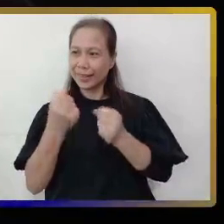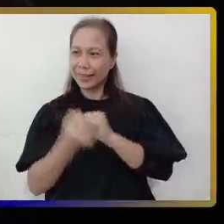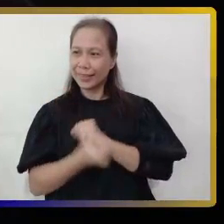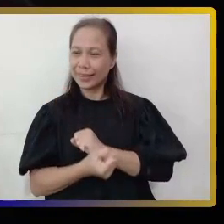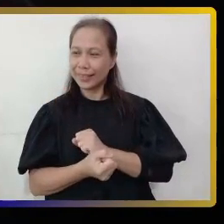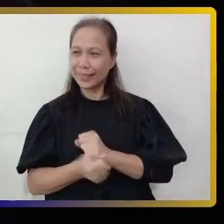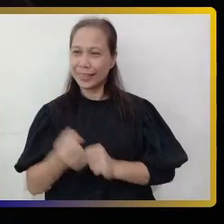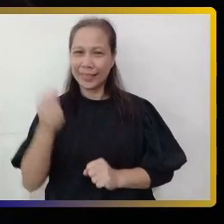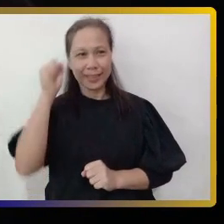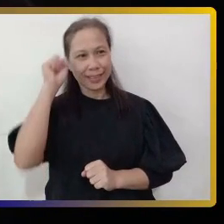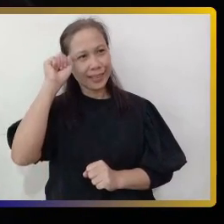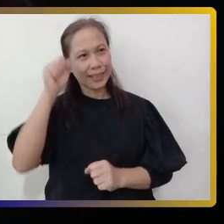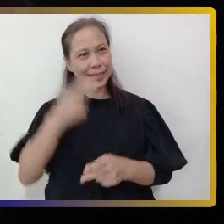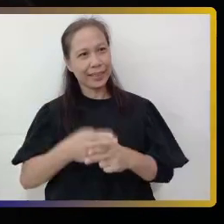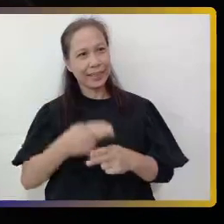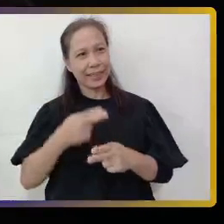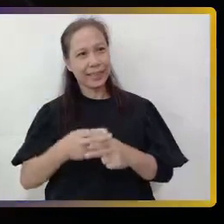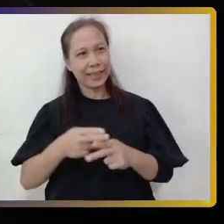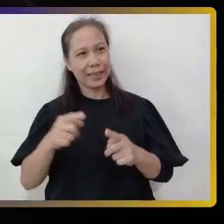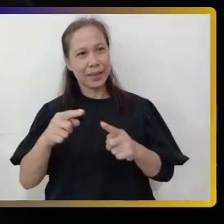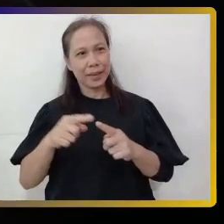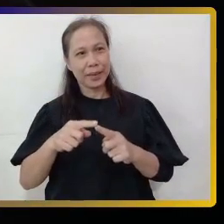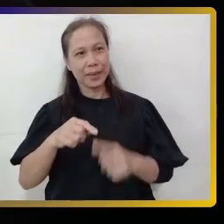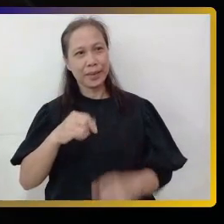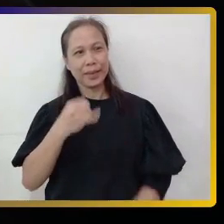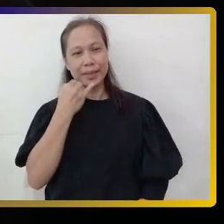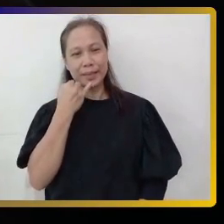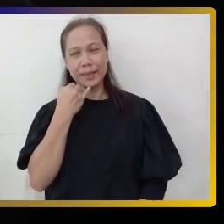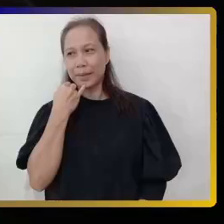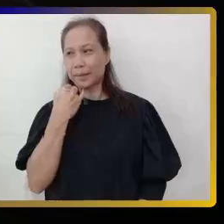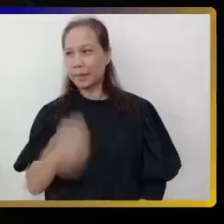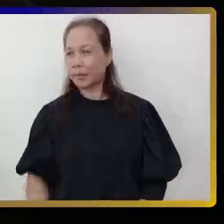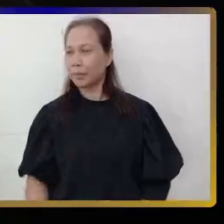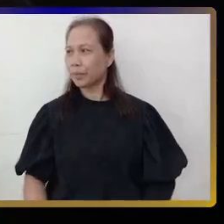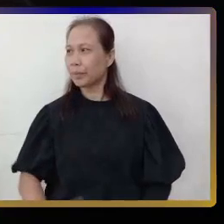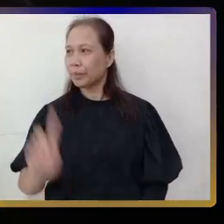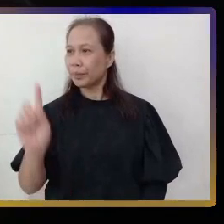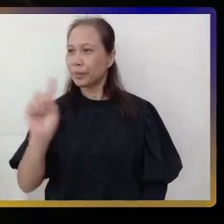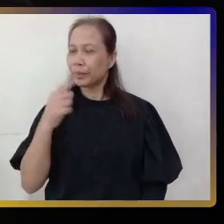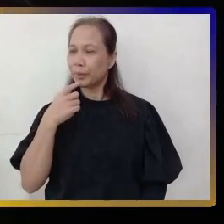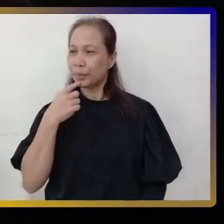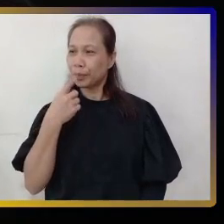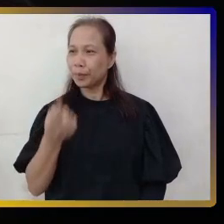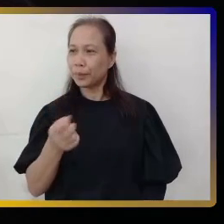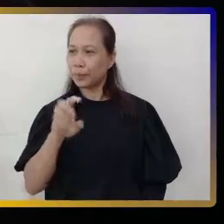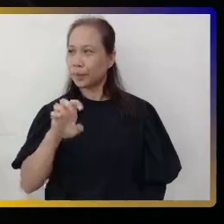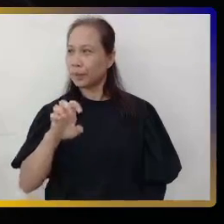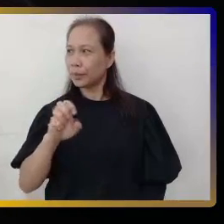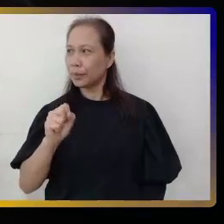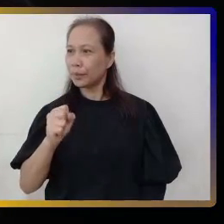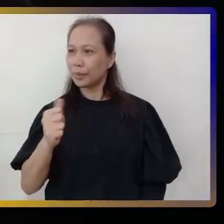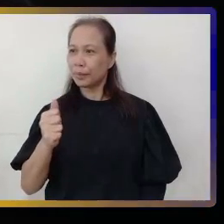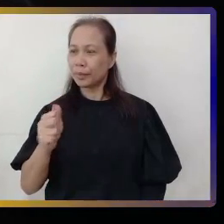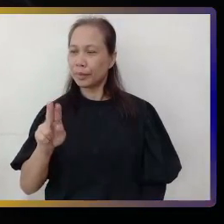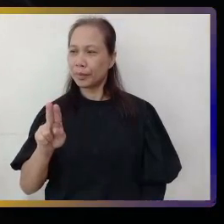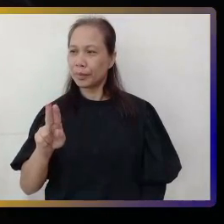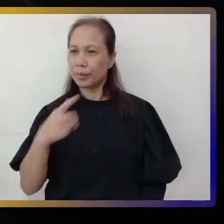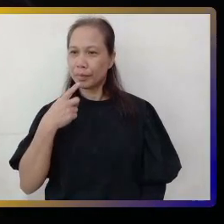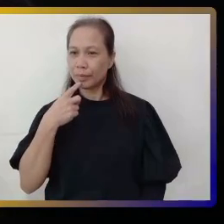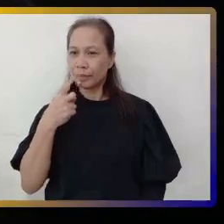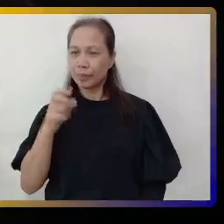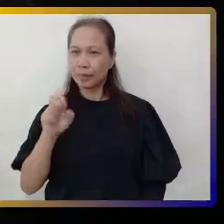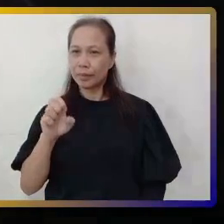pss now sabi bibl anong sinasabi sabi ng pangino sabi